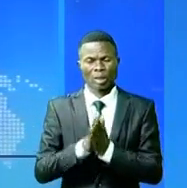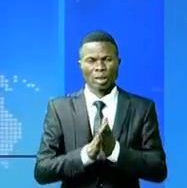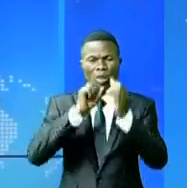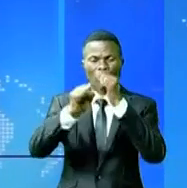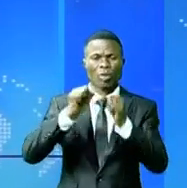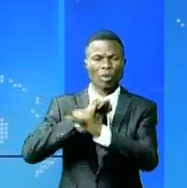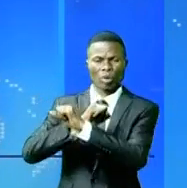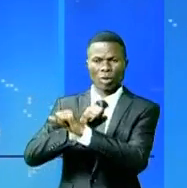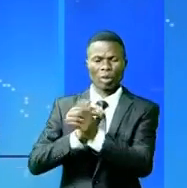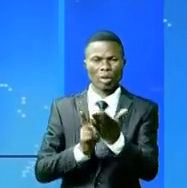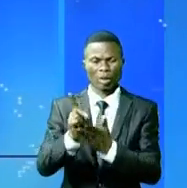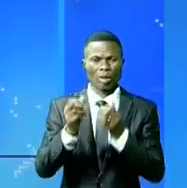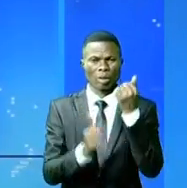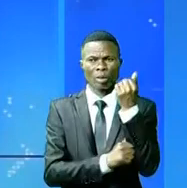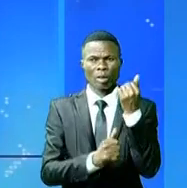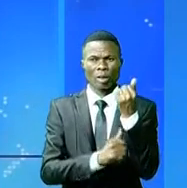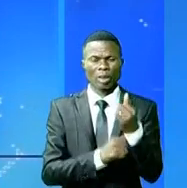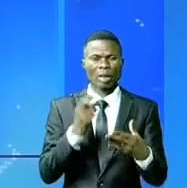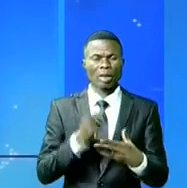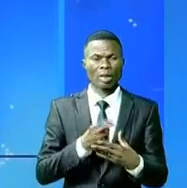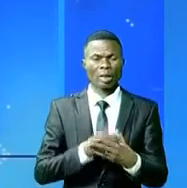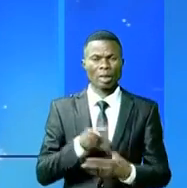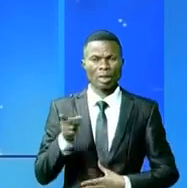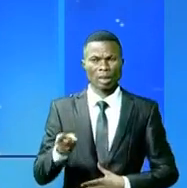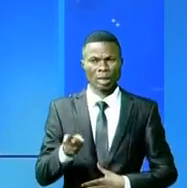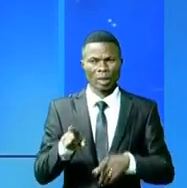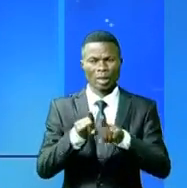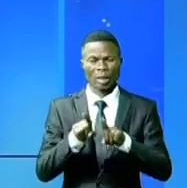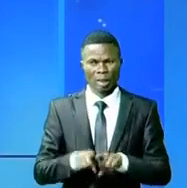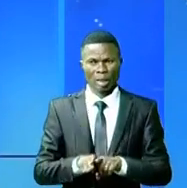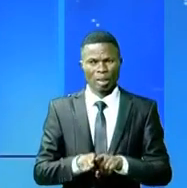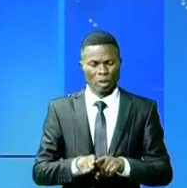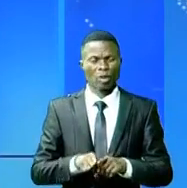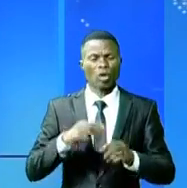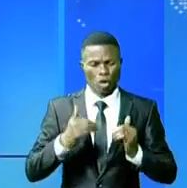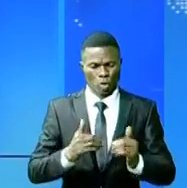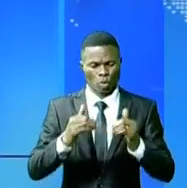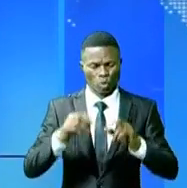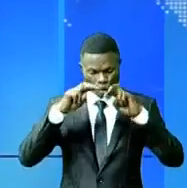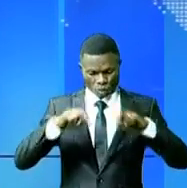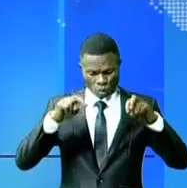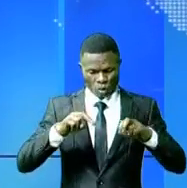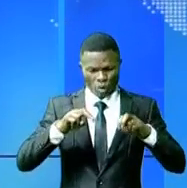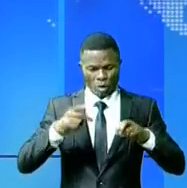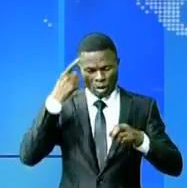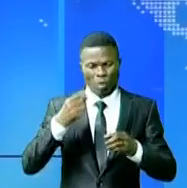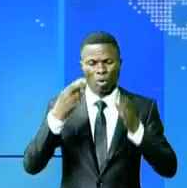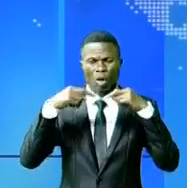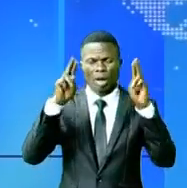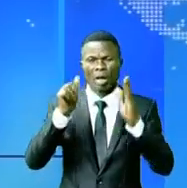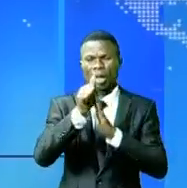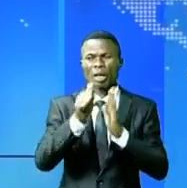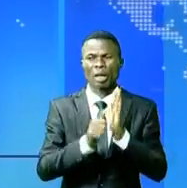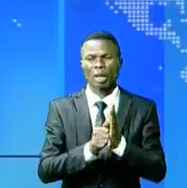promotion et protection des droits des personnes vivant avec handicap est en plein revisitation pour enrichir certains articles